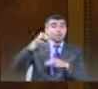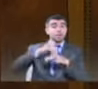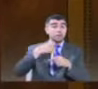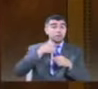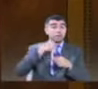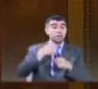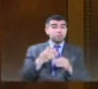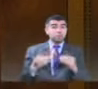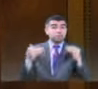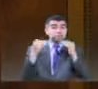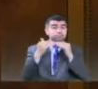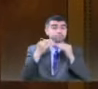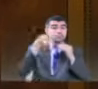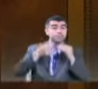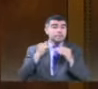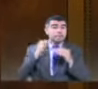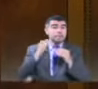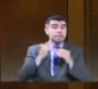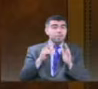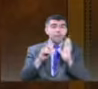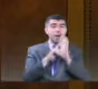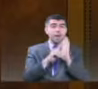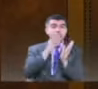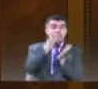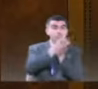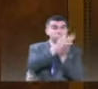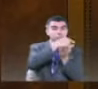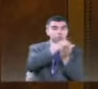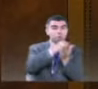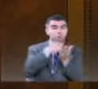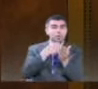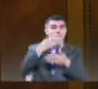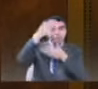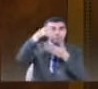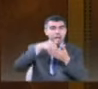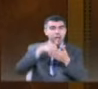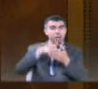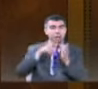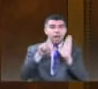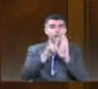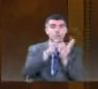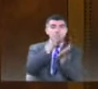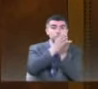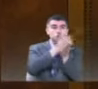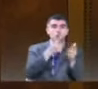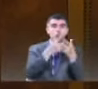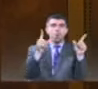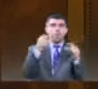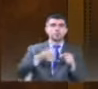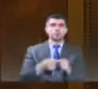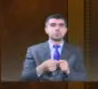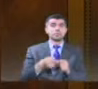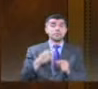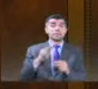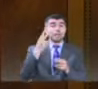وتوطيد دولة الحق والقانون وحماية حقوق الإنسان. وثالثا